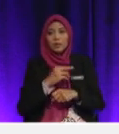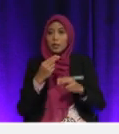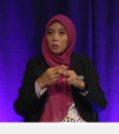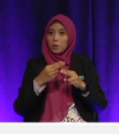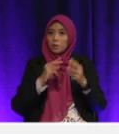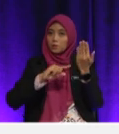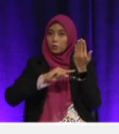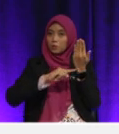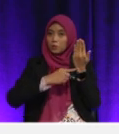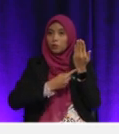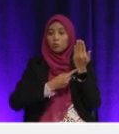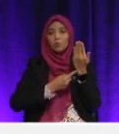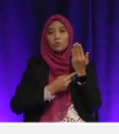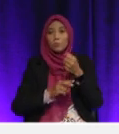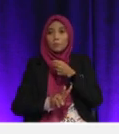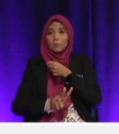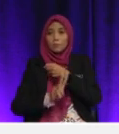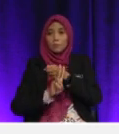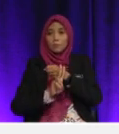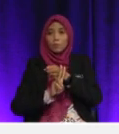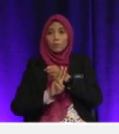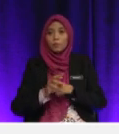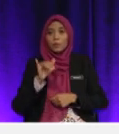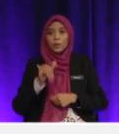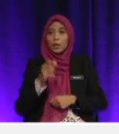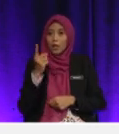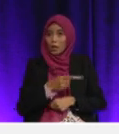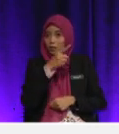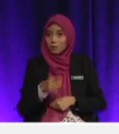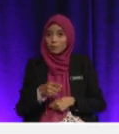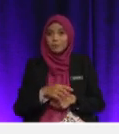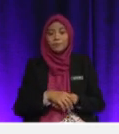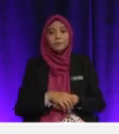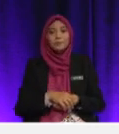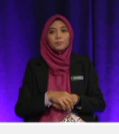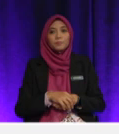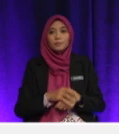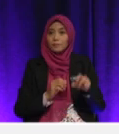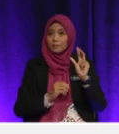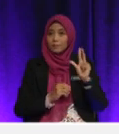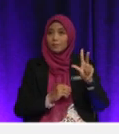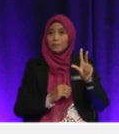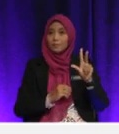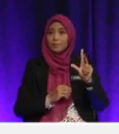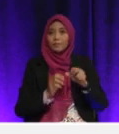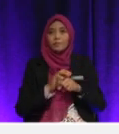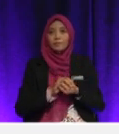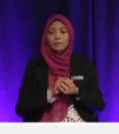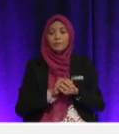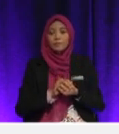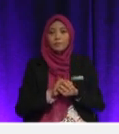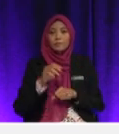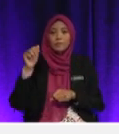semula persatuan Melayu sewa yang diharamkan semasa jepun yang ketiga angkatan Pemuda Insaf